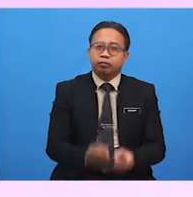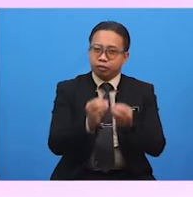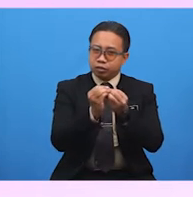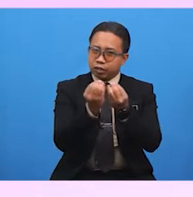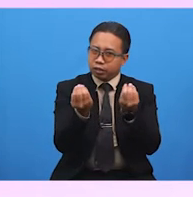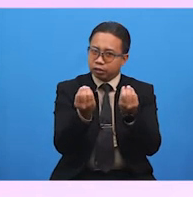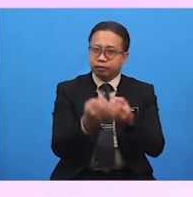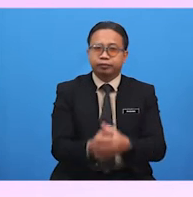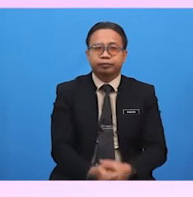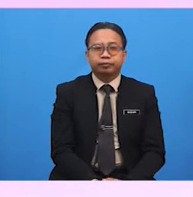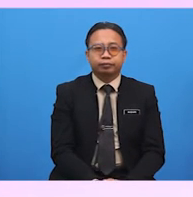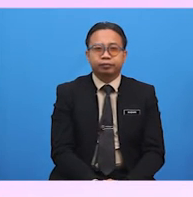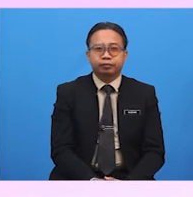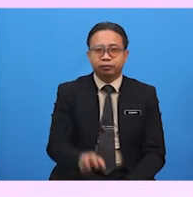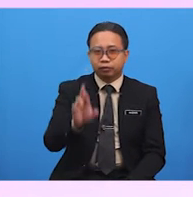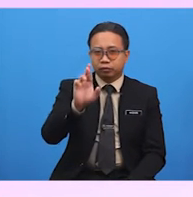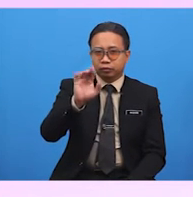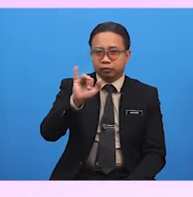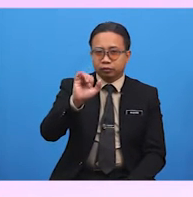majalah, risalah,